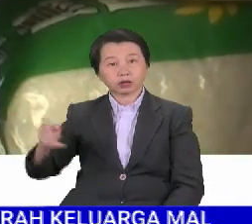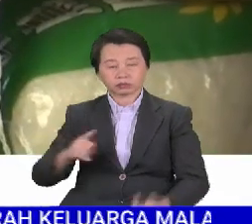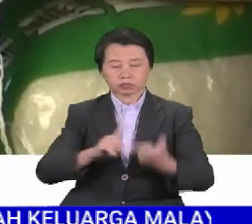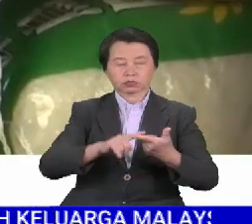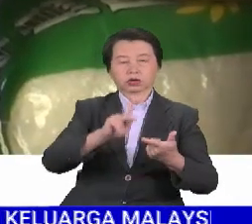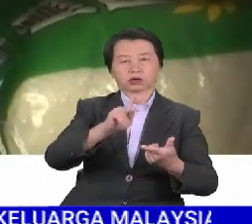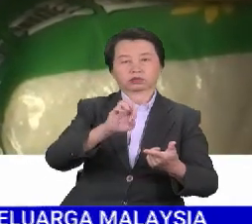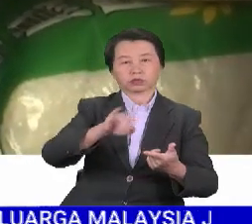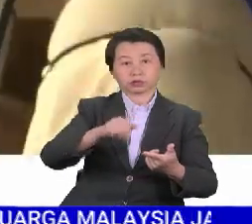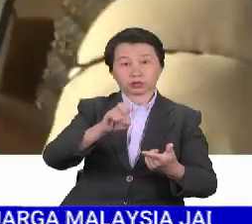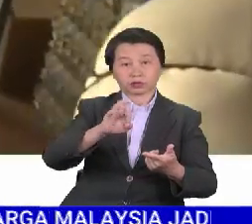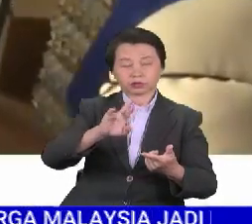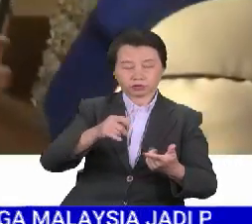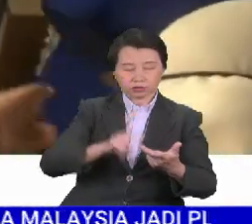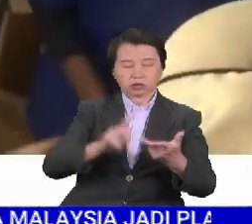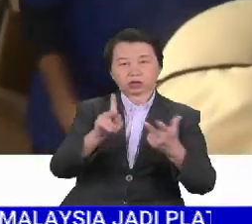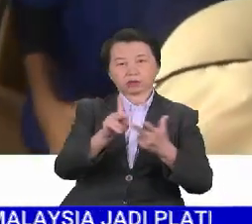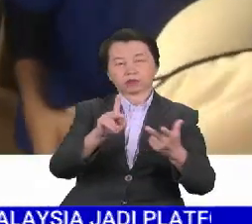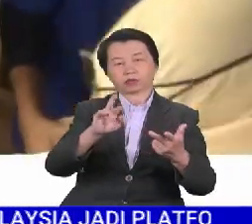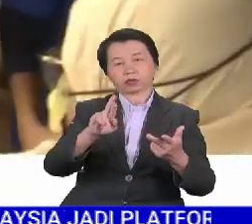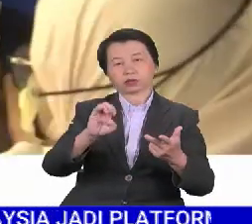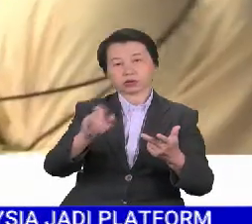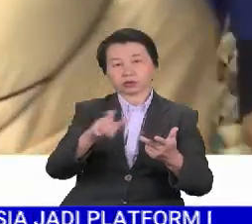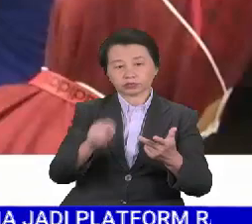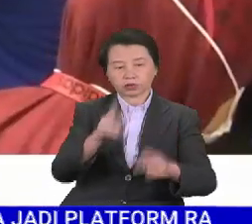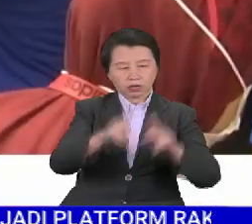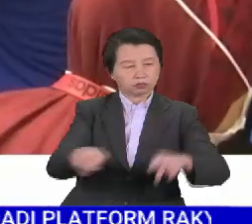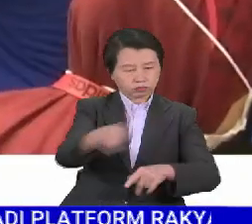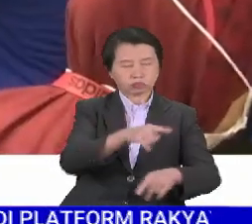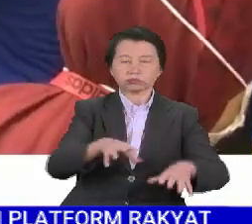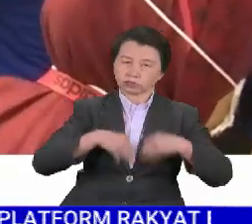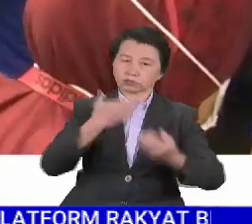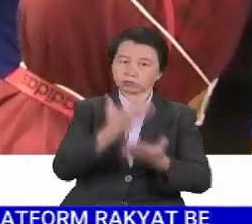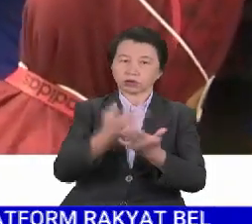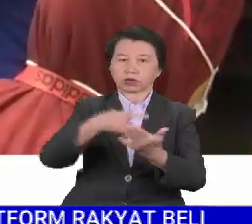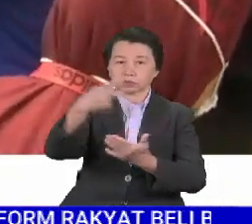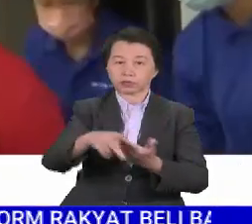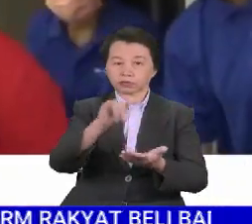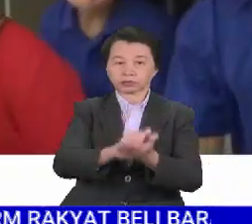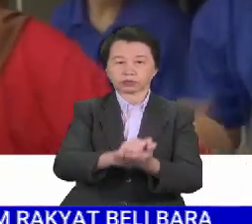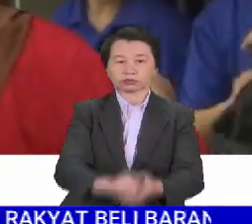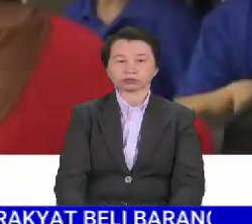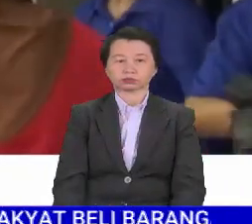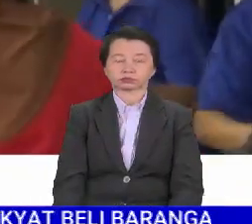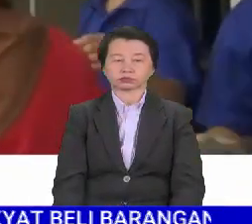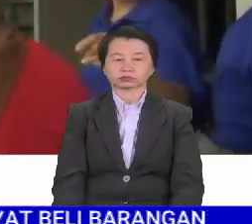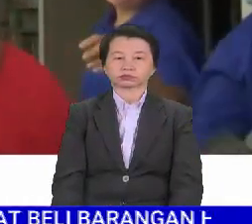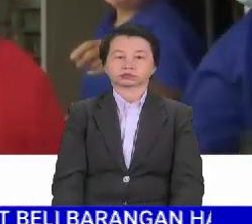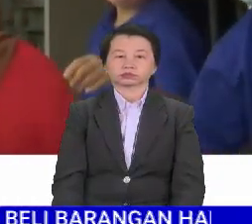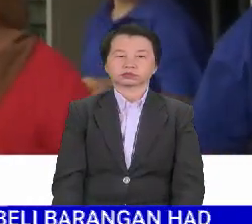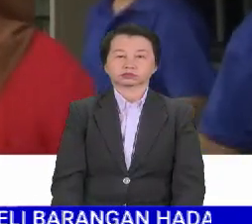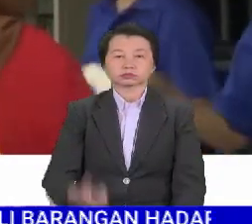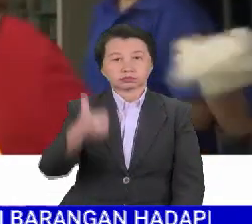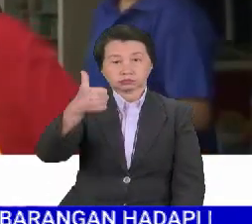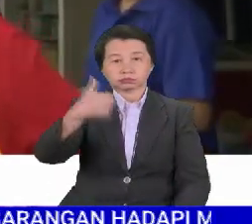dan Kampung Rejang. Dalam pada itu, beberapa pengunjung yang ditemui juga menyambut baik program yang diadakan itu. Program ini memang